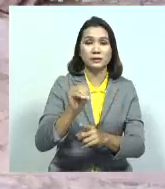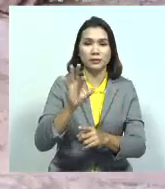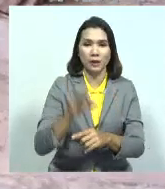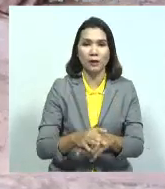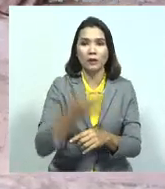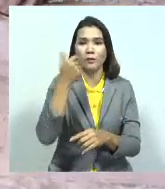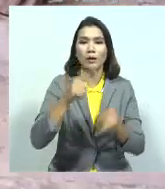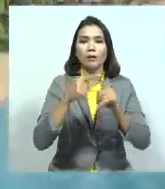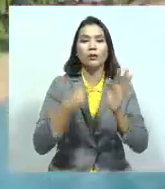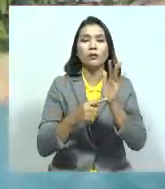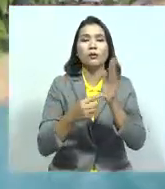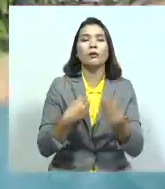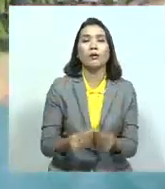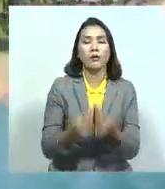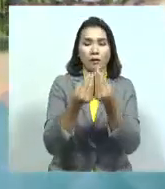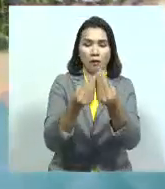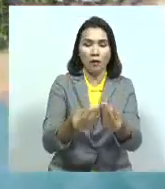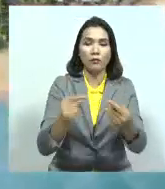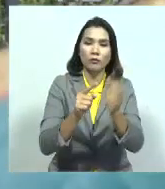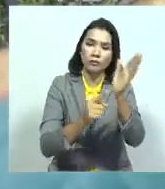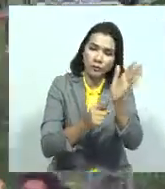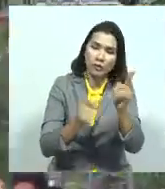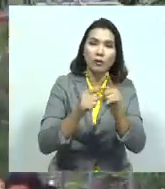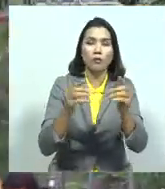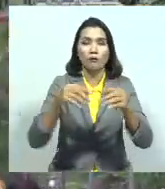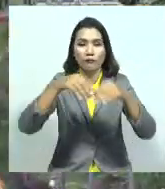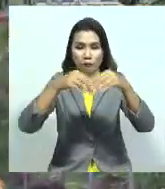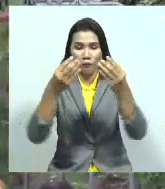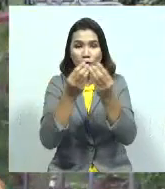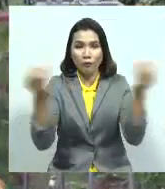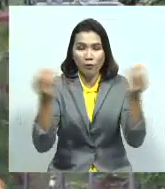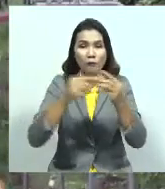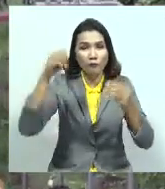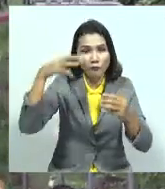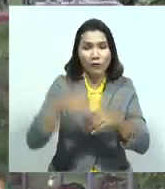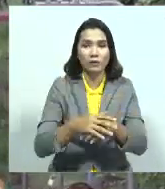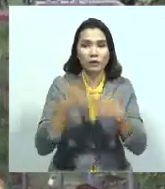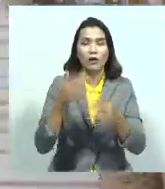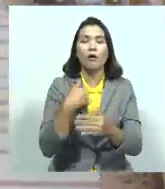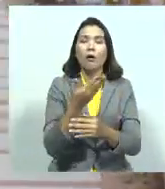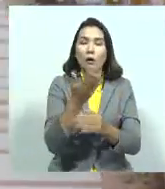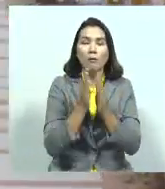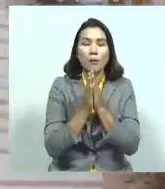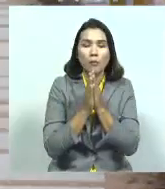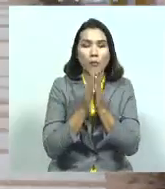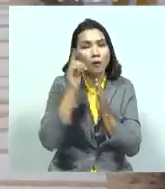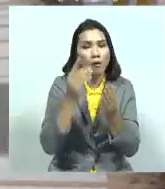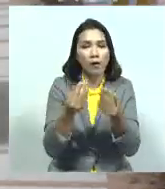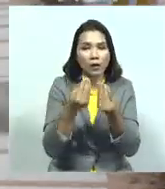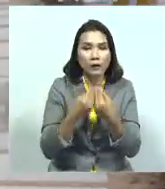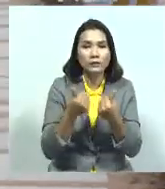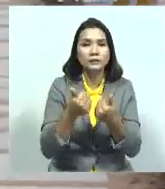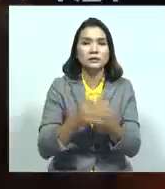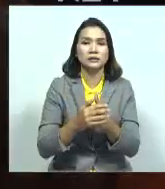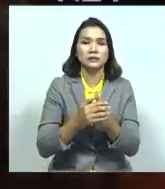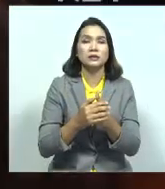ปัจจัยเนื่องในวันเข้าพรรษาพร้อมทั้งได้ร่วมกันสักการะบูชากราบอธิษฐานขอพรหลวงพ่อขาวหรือหลวง